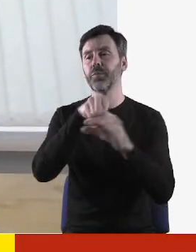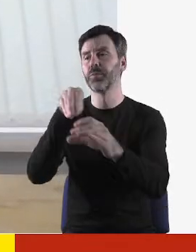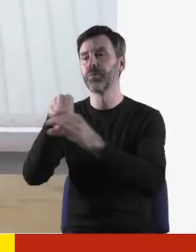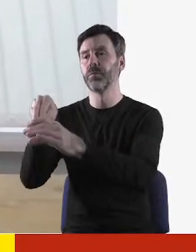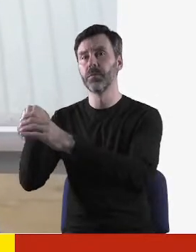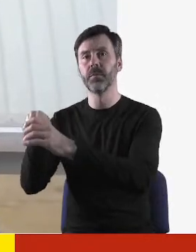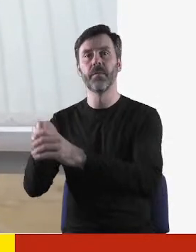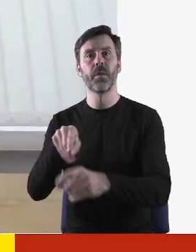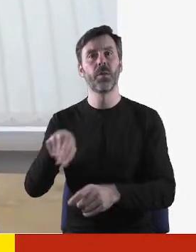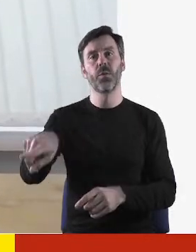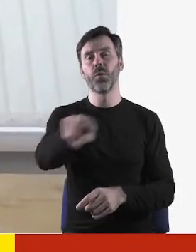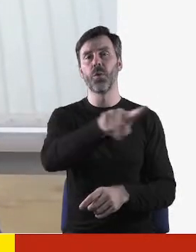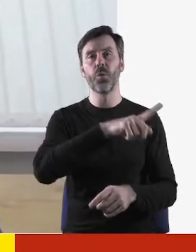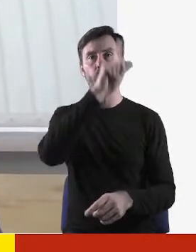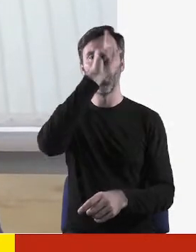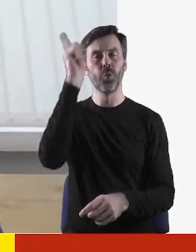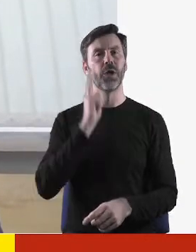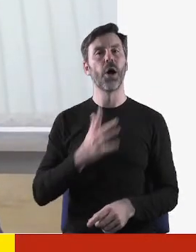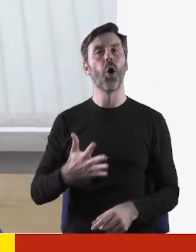naszego województwa odczuła